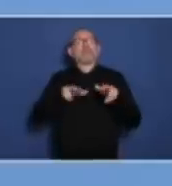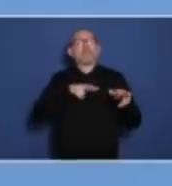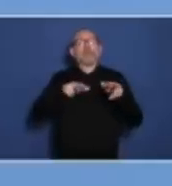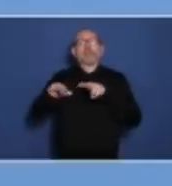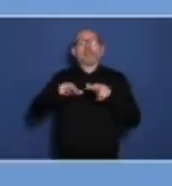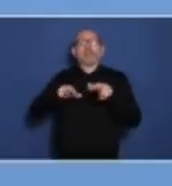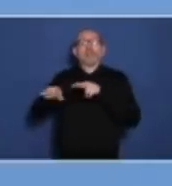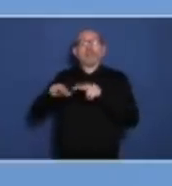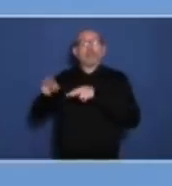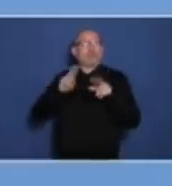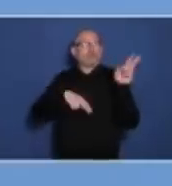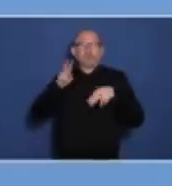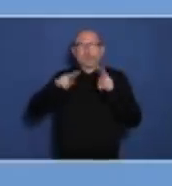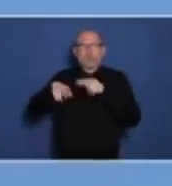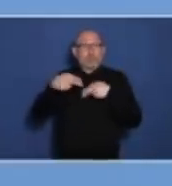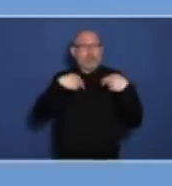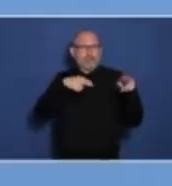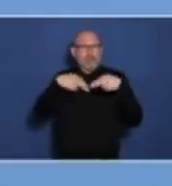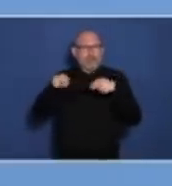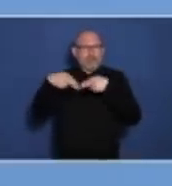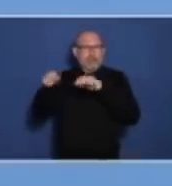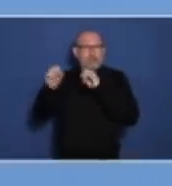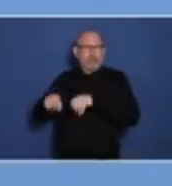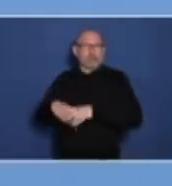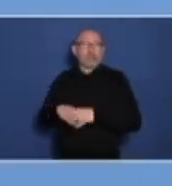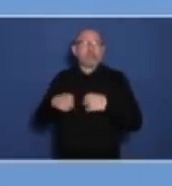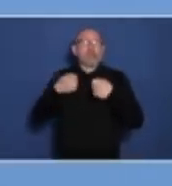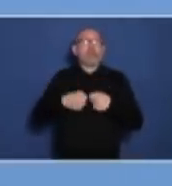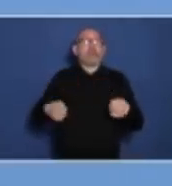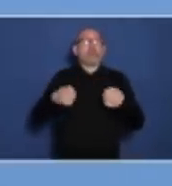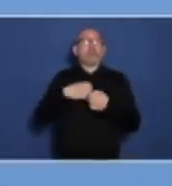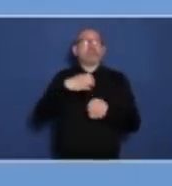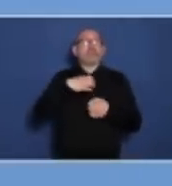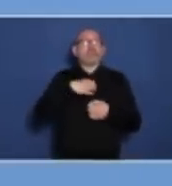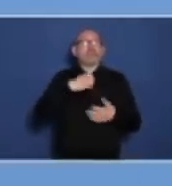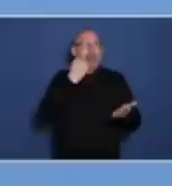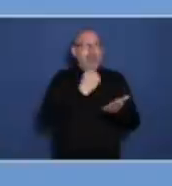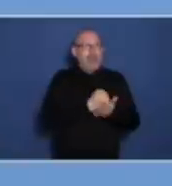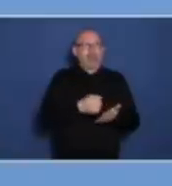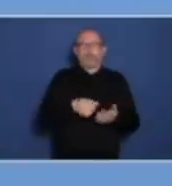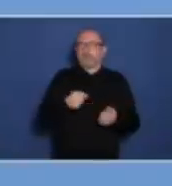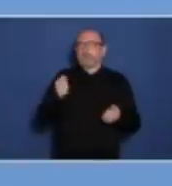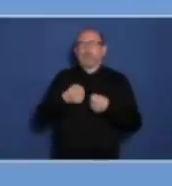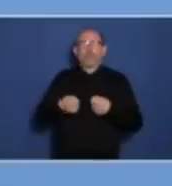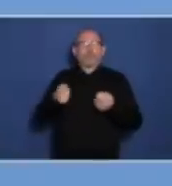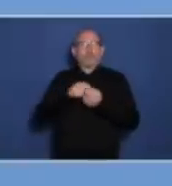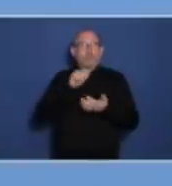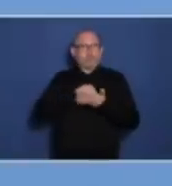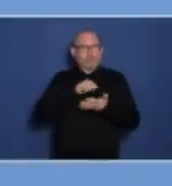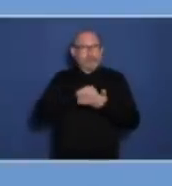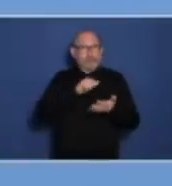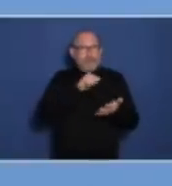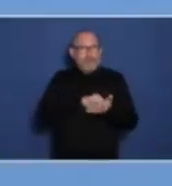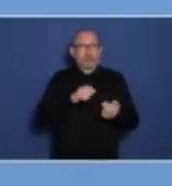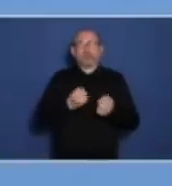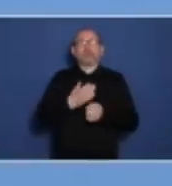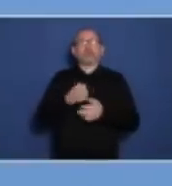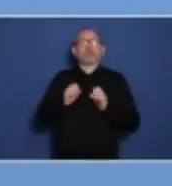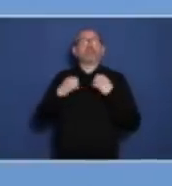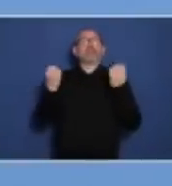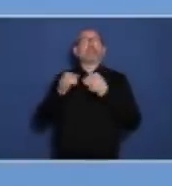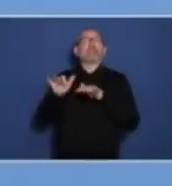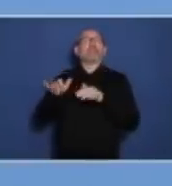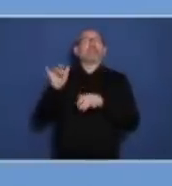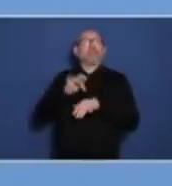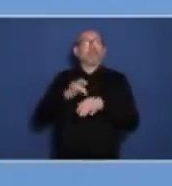darauf antworten. Ich kann Ihnen für das Bundeskanzleramt, für das Bundespresseamt, für die Kulturstaatsministerin sagen, dass das